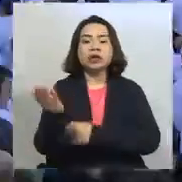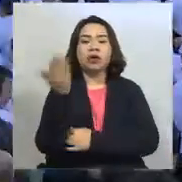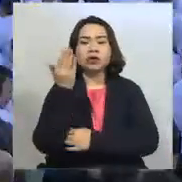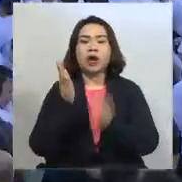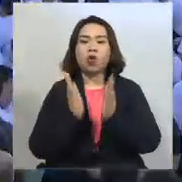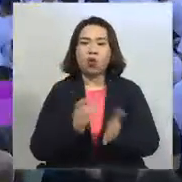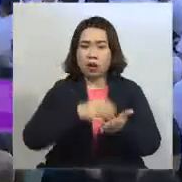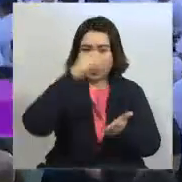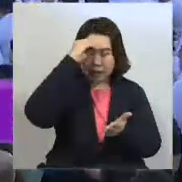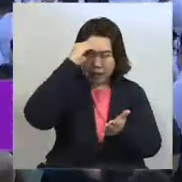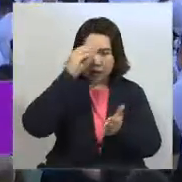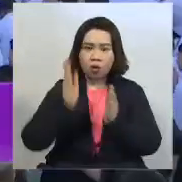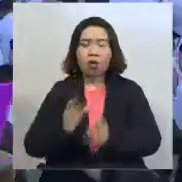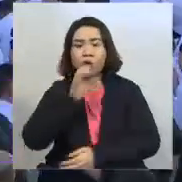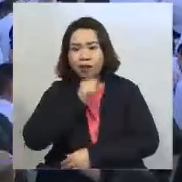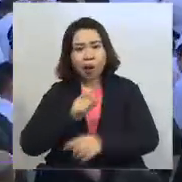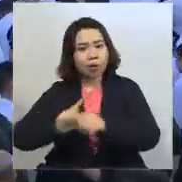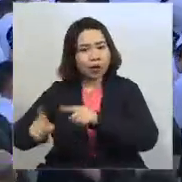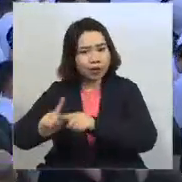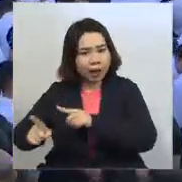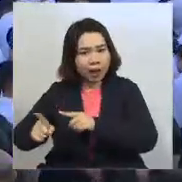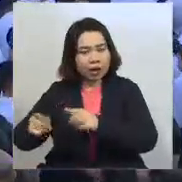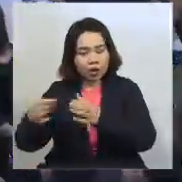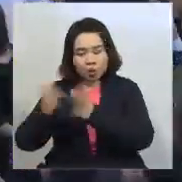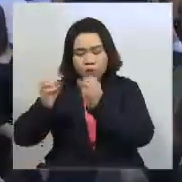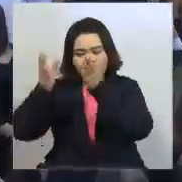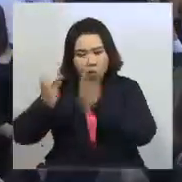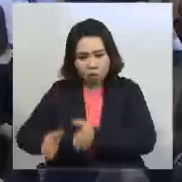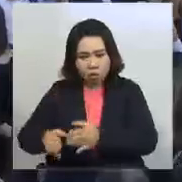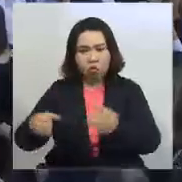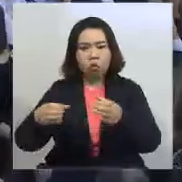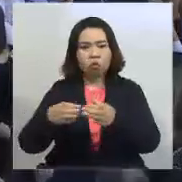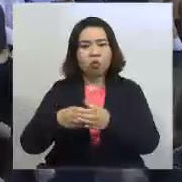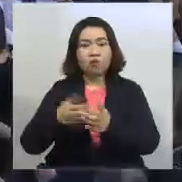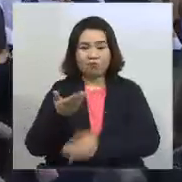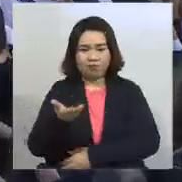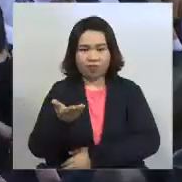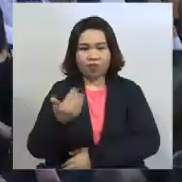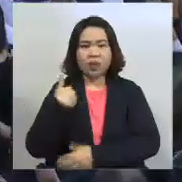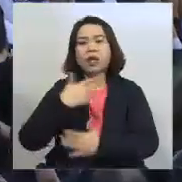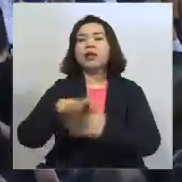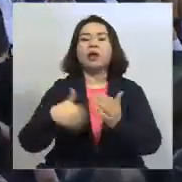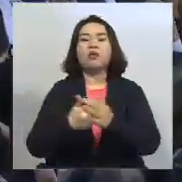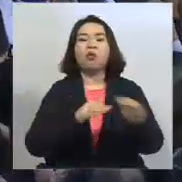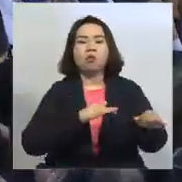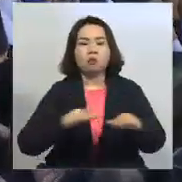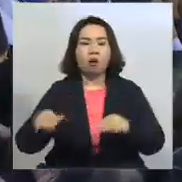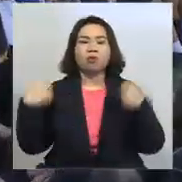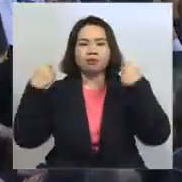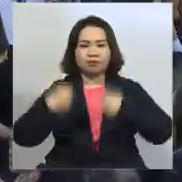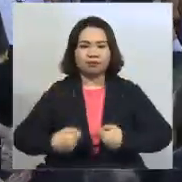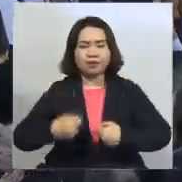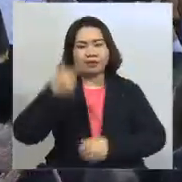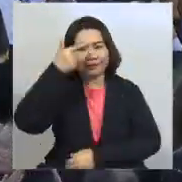ู้ปกครองศิษย์เก่าและก็ศิษย์ปัจจุบันพร้อมคณะครูหรือว่ากลุ่ม Safe BCC นะครับทุกคนเนี่ยพร้อมใจการสวมใ